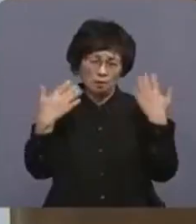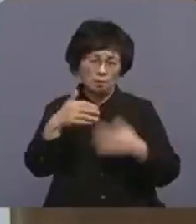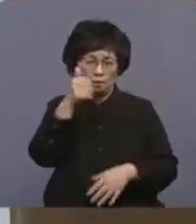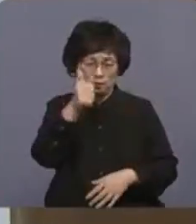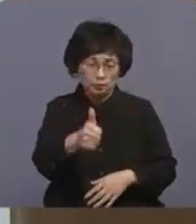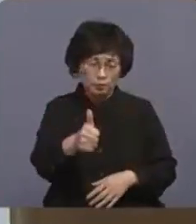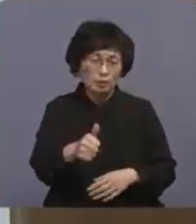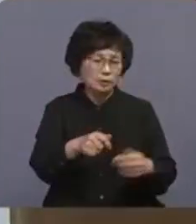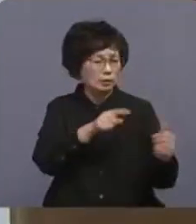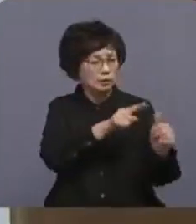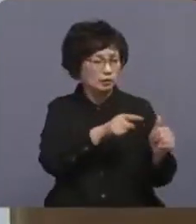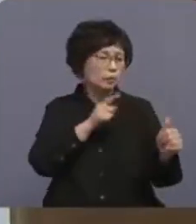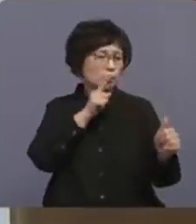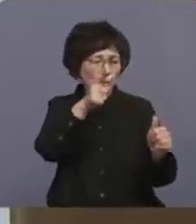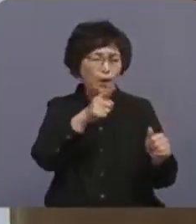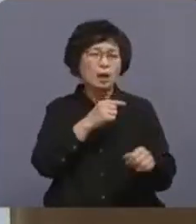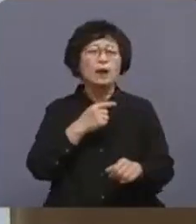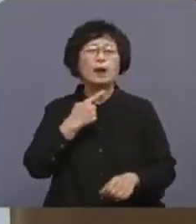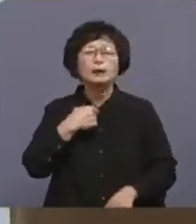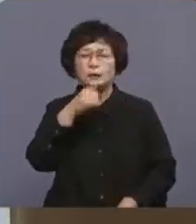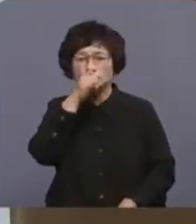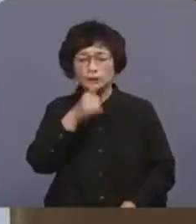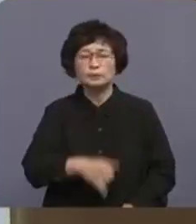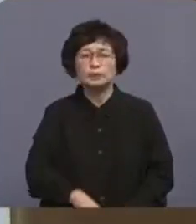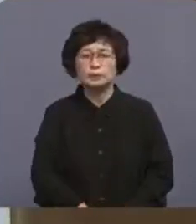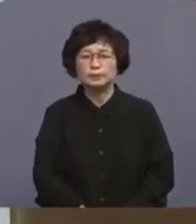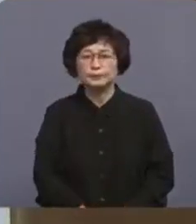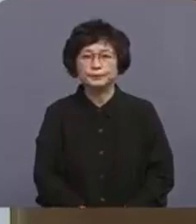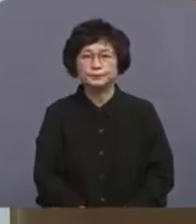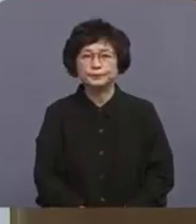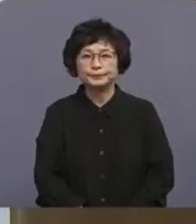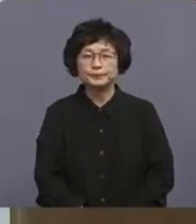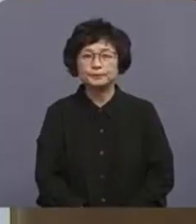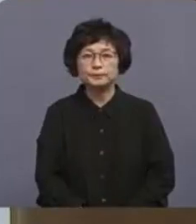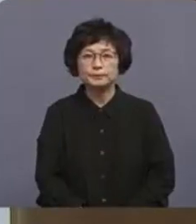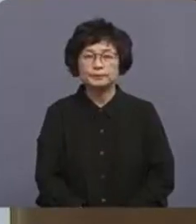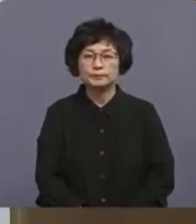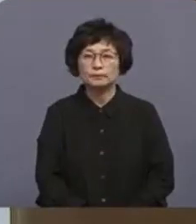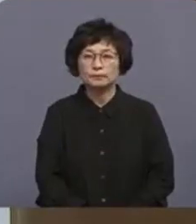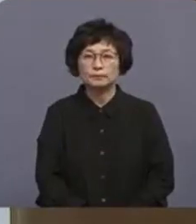고발장을 내기도 했습니다 KBS 뉴스 김옥천